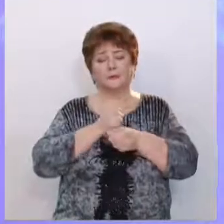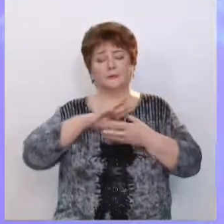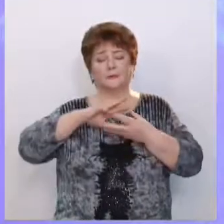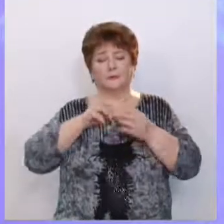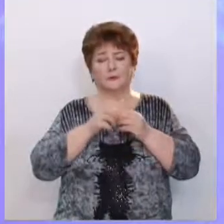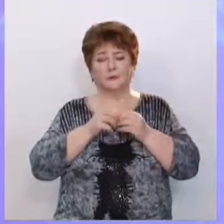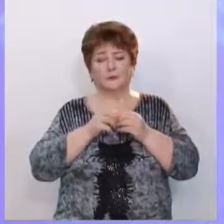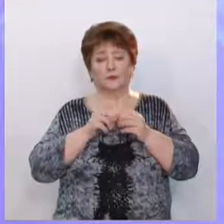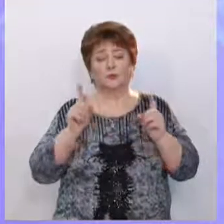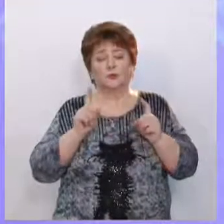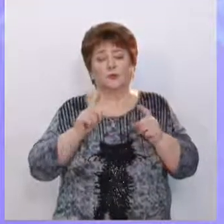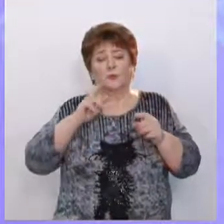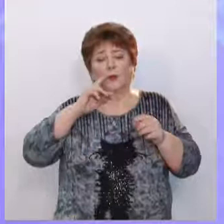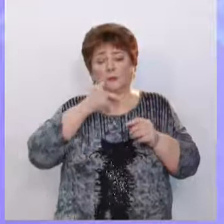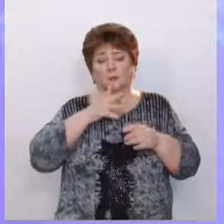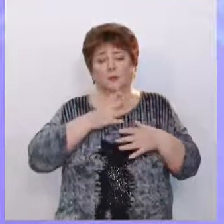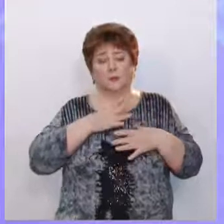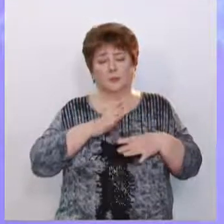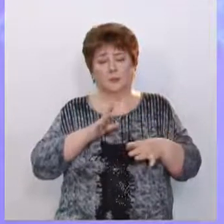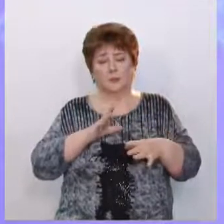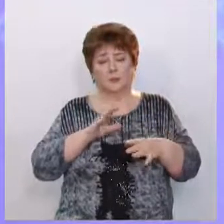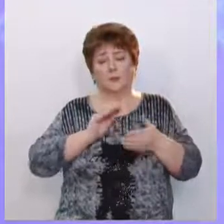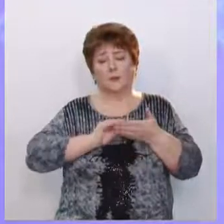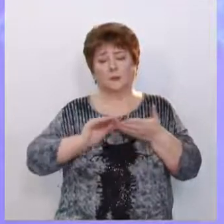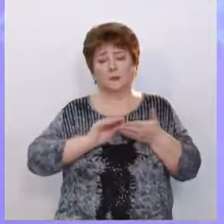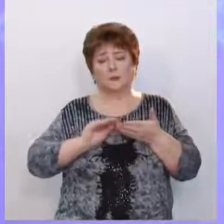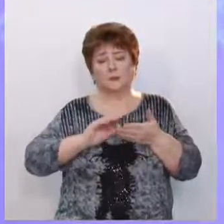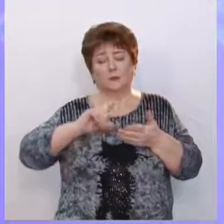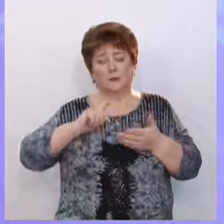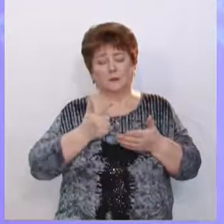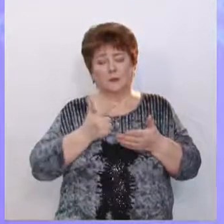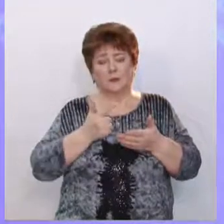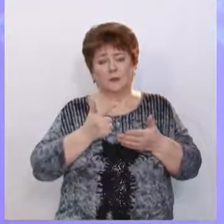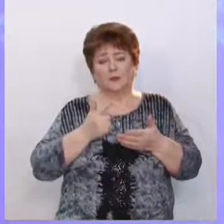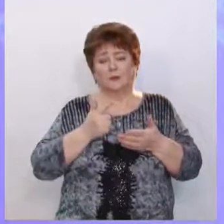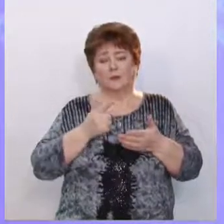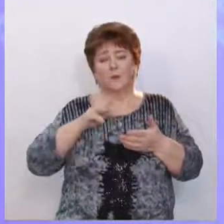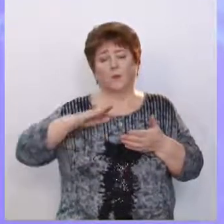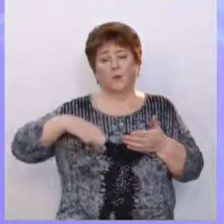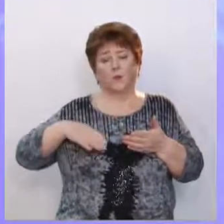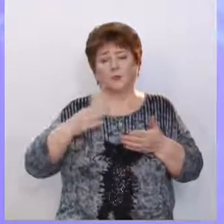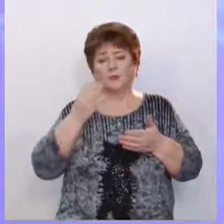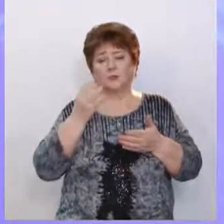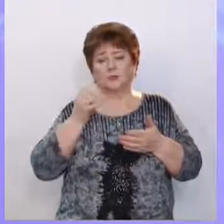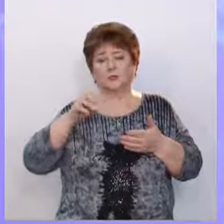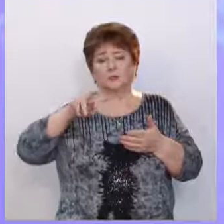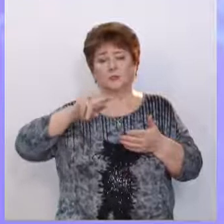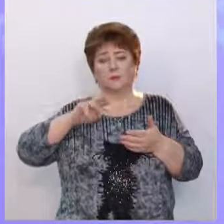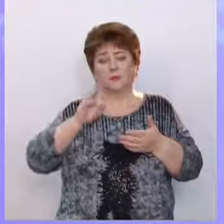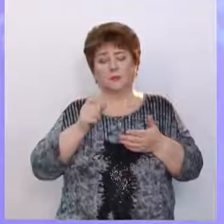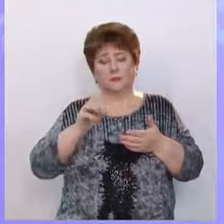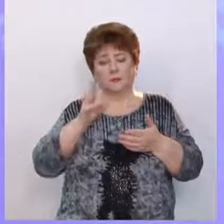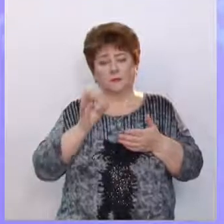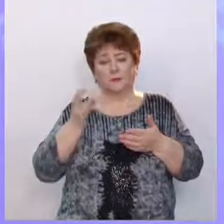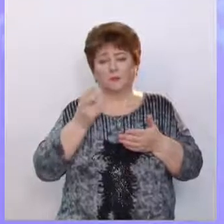Сделаем вывод. Чтобы не ошибиться в написании мягкого знака после шипящего,